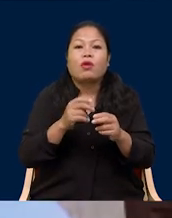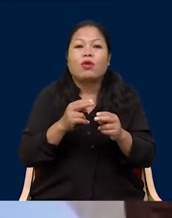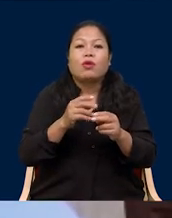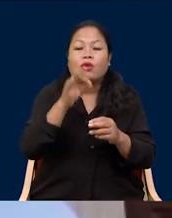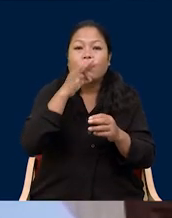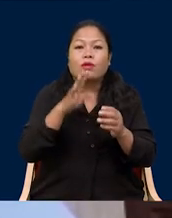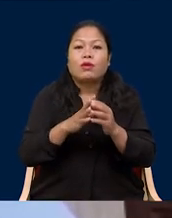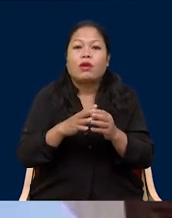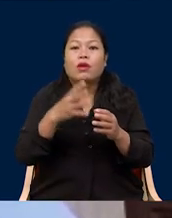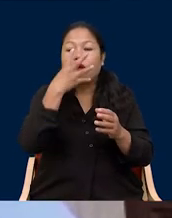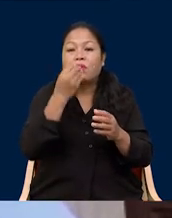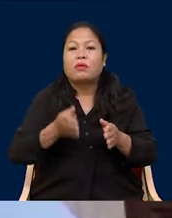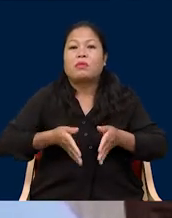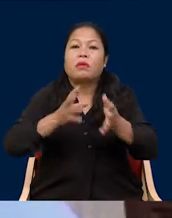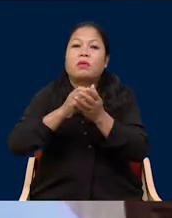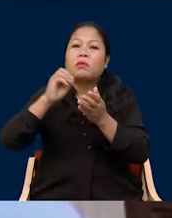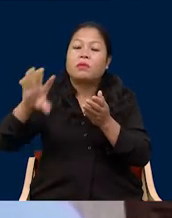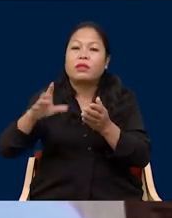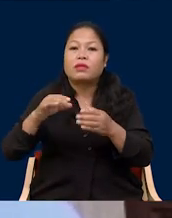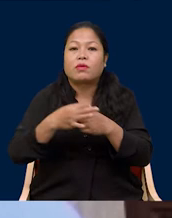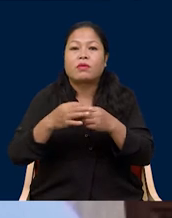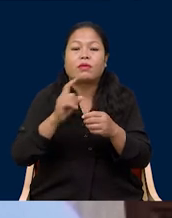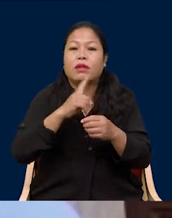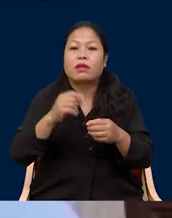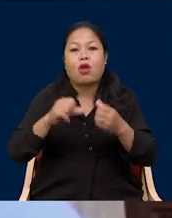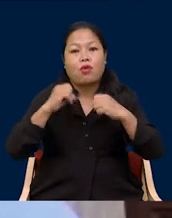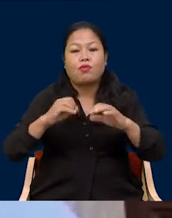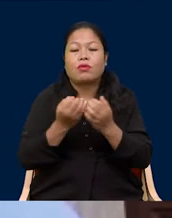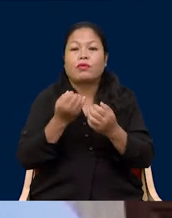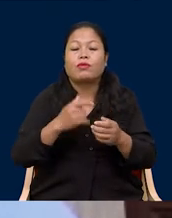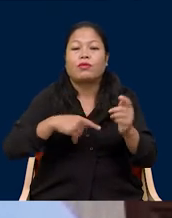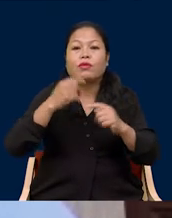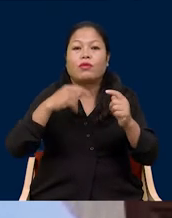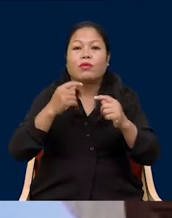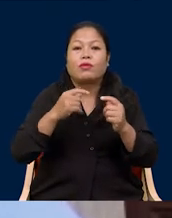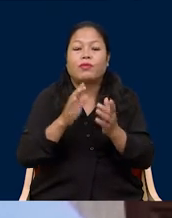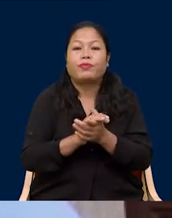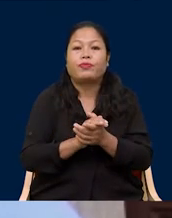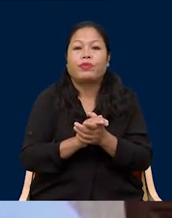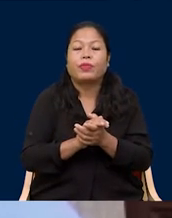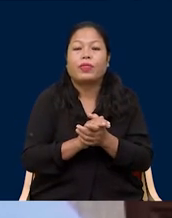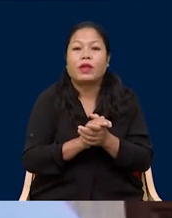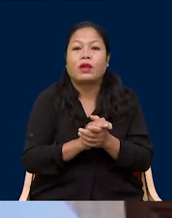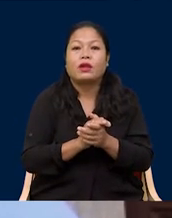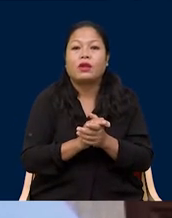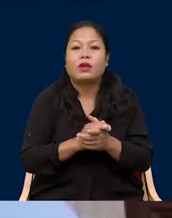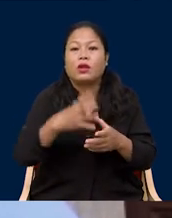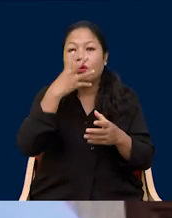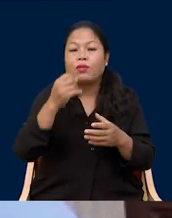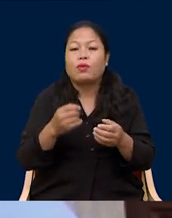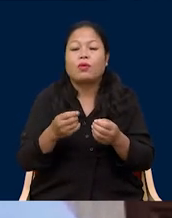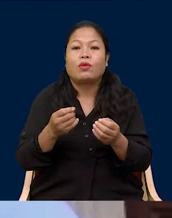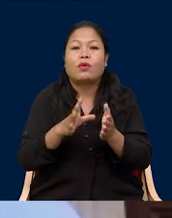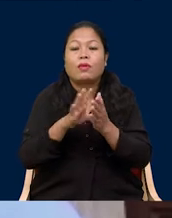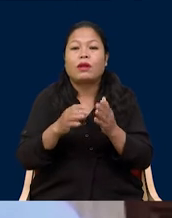फोहोर मैला जताततै बाटोमा फालिरहेको हुन्छ त्यसको व्यवस्थापन राम्रो हुँदैन त्यसको प्रयोग होइन कहिलेकाहीँ हामीले वेस्ट टु एनर्जी पनि कुराहरू गरिरहेको